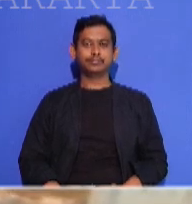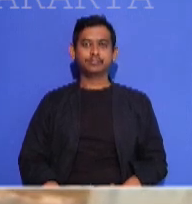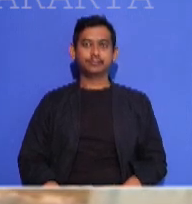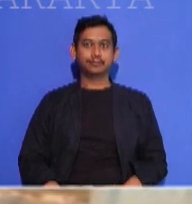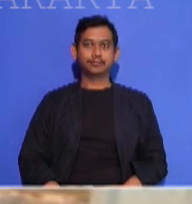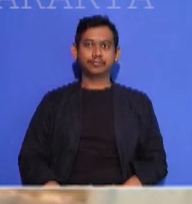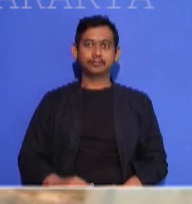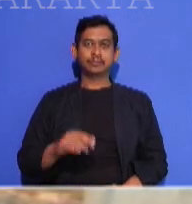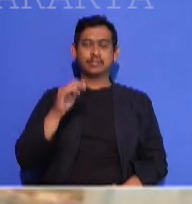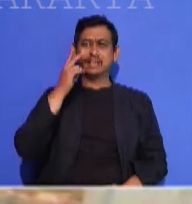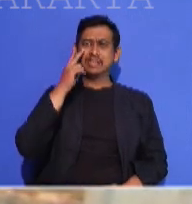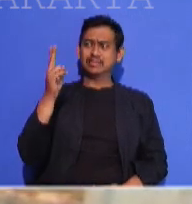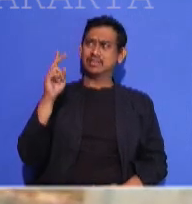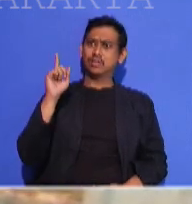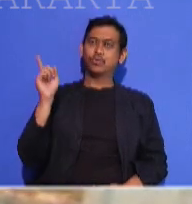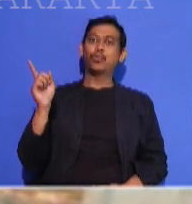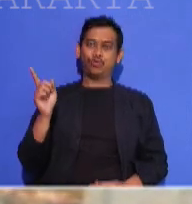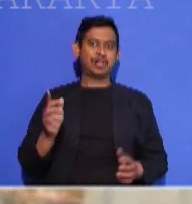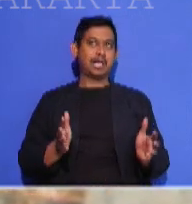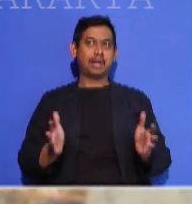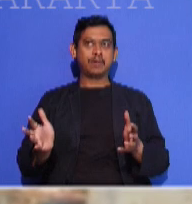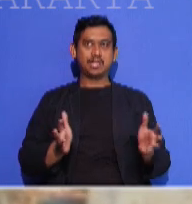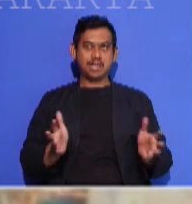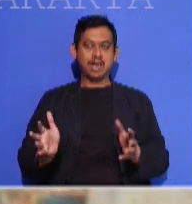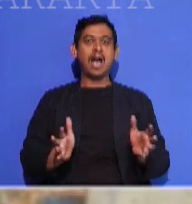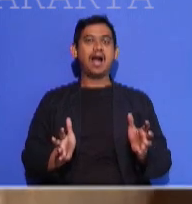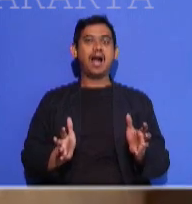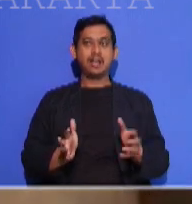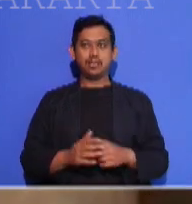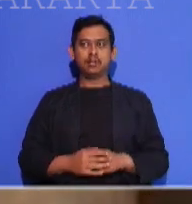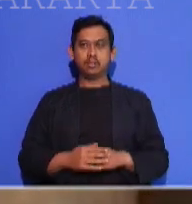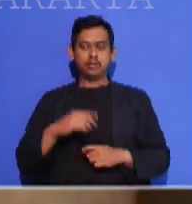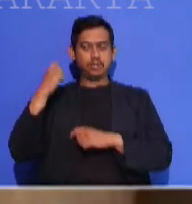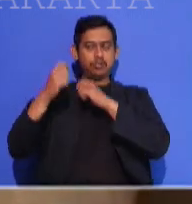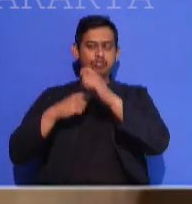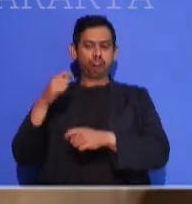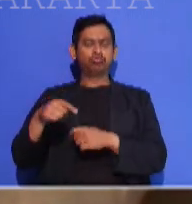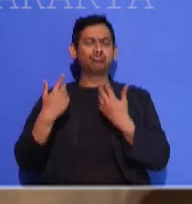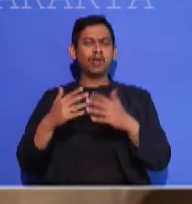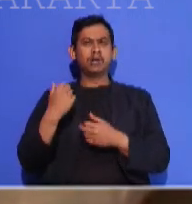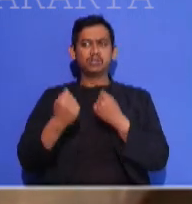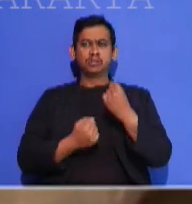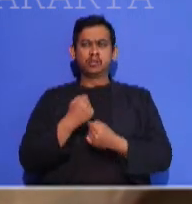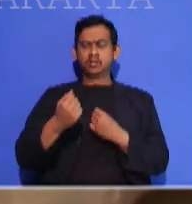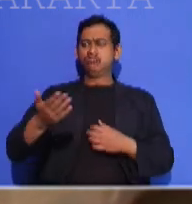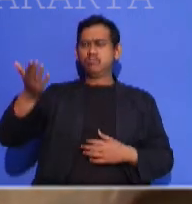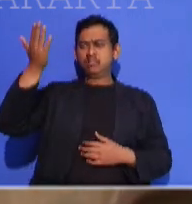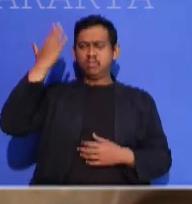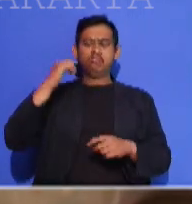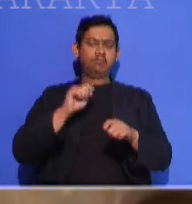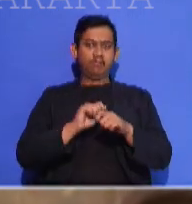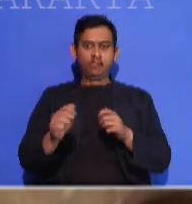Kados mekaten menika gerabah tradisional karyanipun Mbah Tukirah. Sampun kawit timur Mbah Tukirah menika ndamel